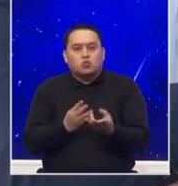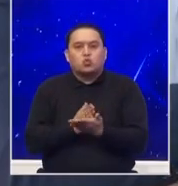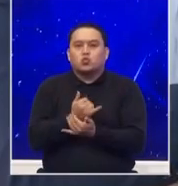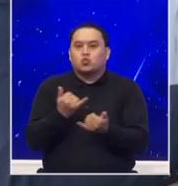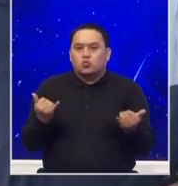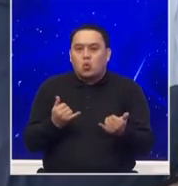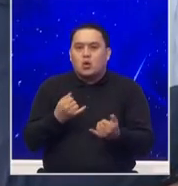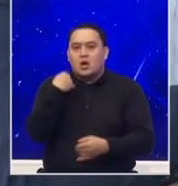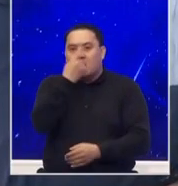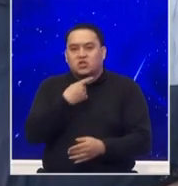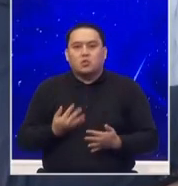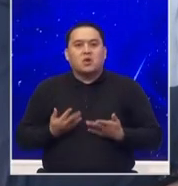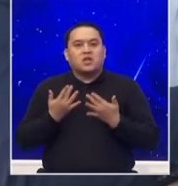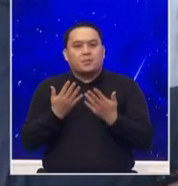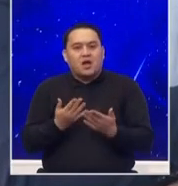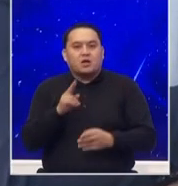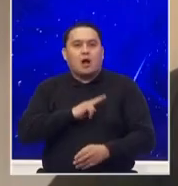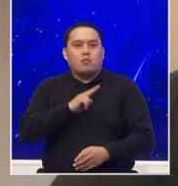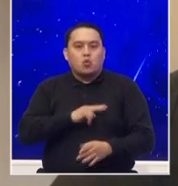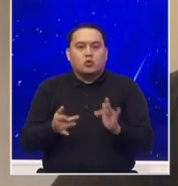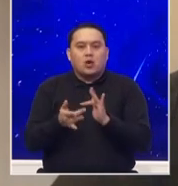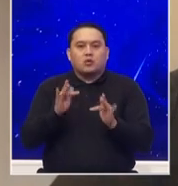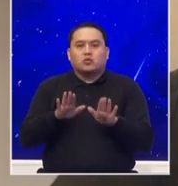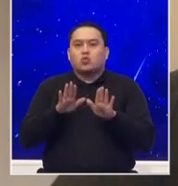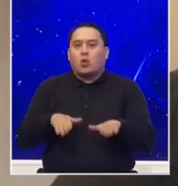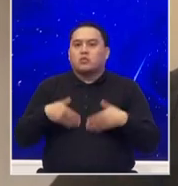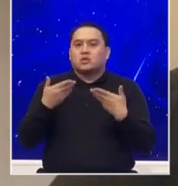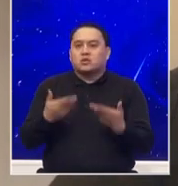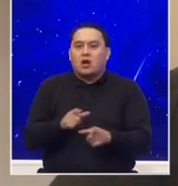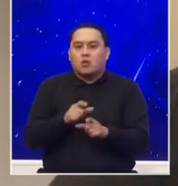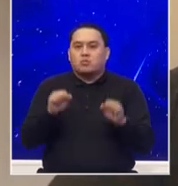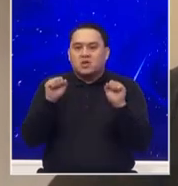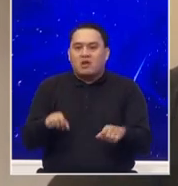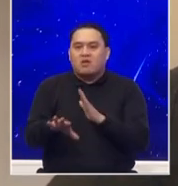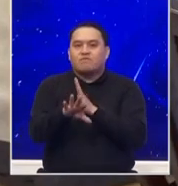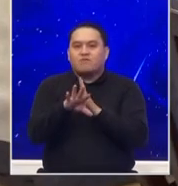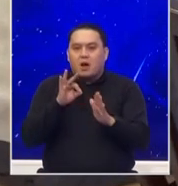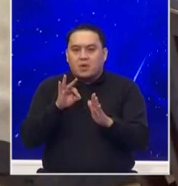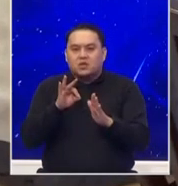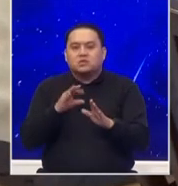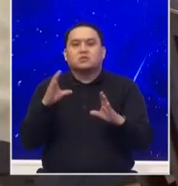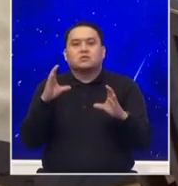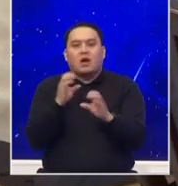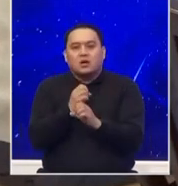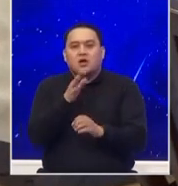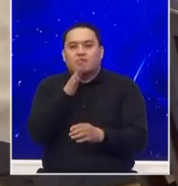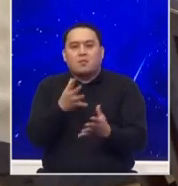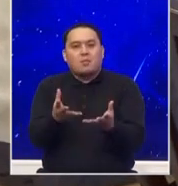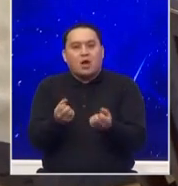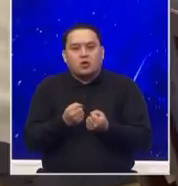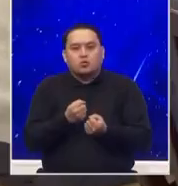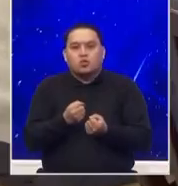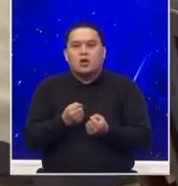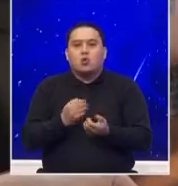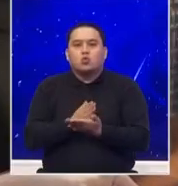с учетом личных потребностей. Работа портала не только предоставляет гражданам право выбора, но и значительно сокращает время получения